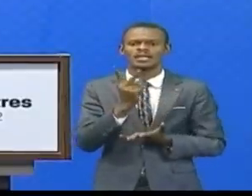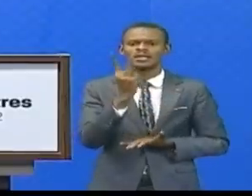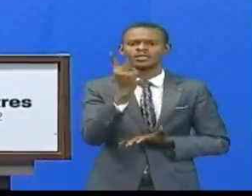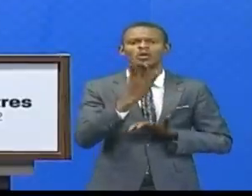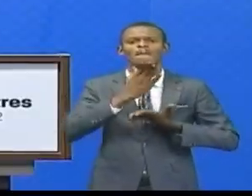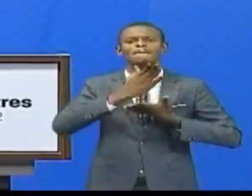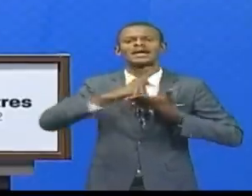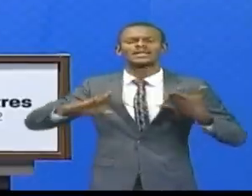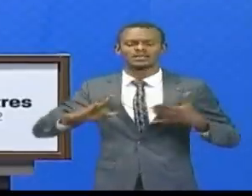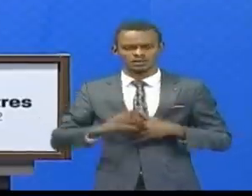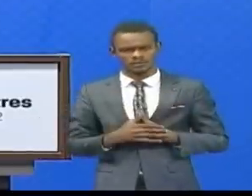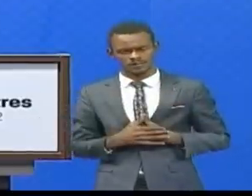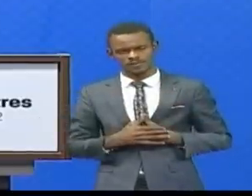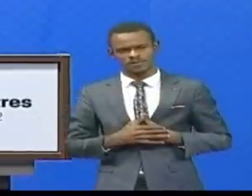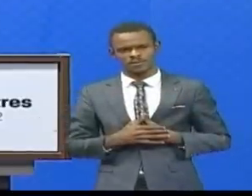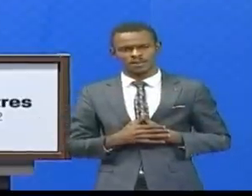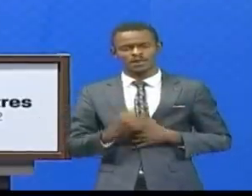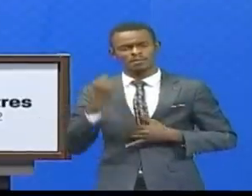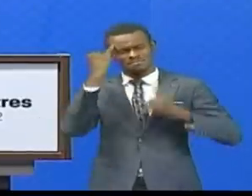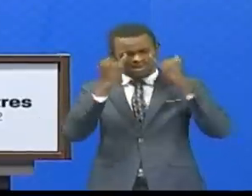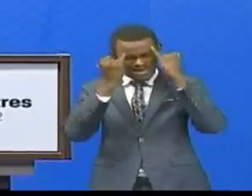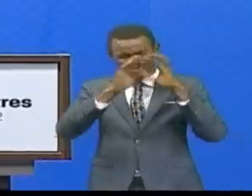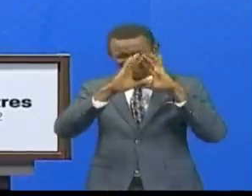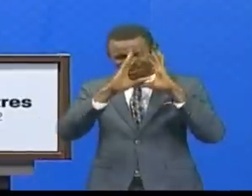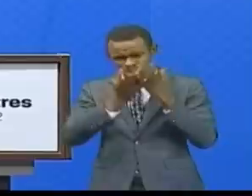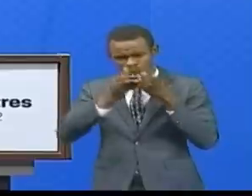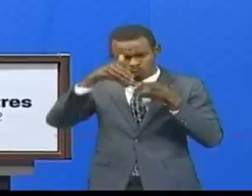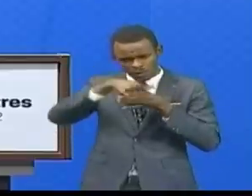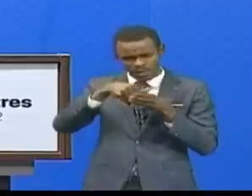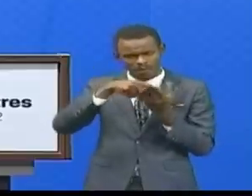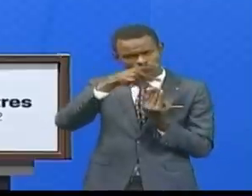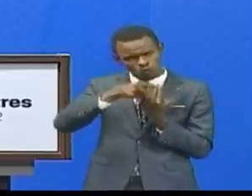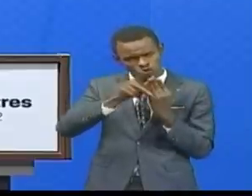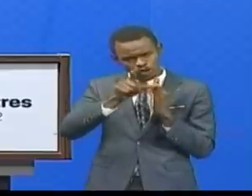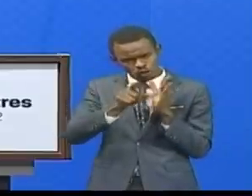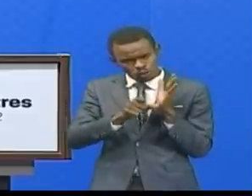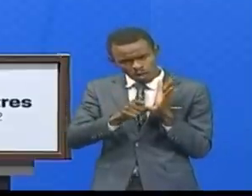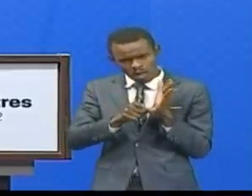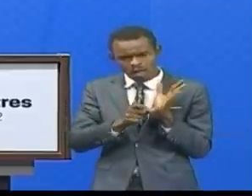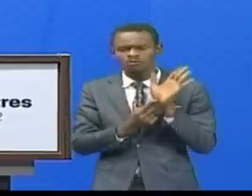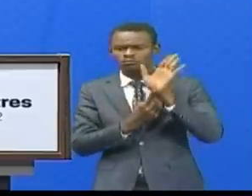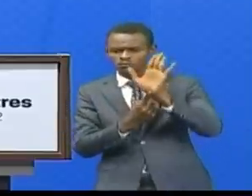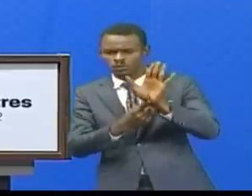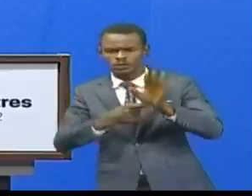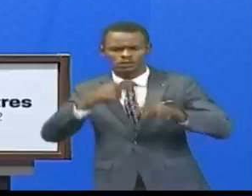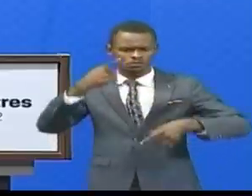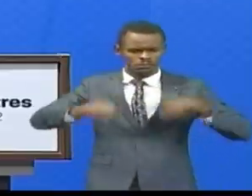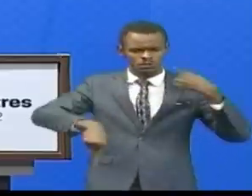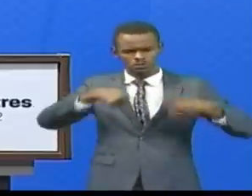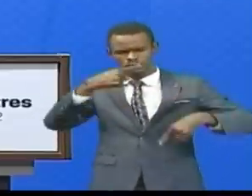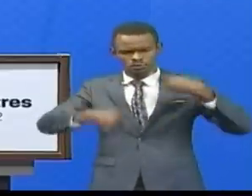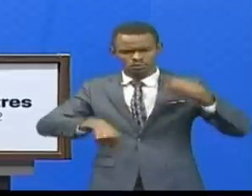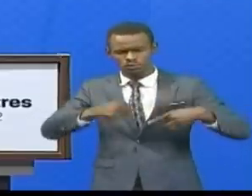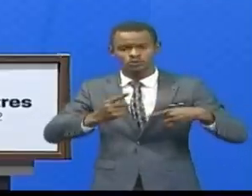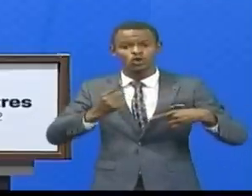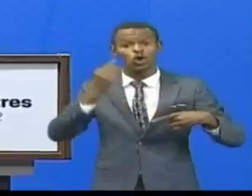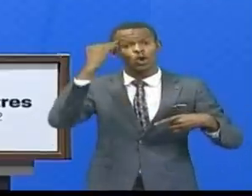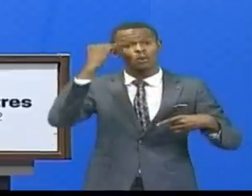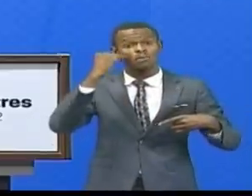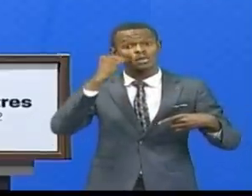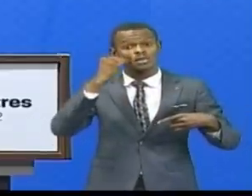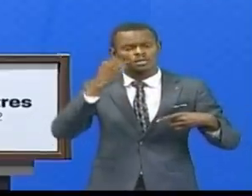Après débat et délibération, le Conseil a adopté ces deux projets de loi.